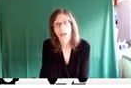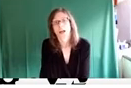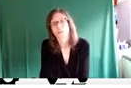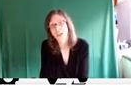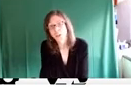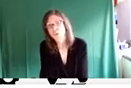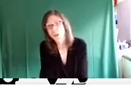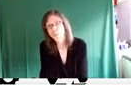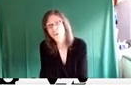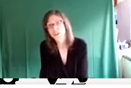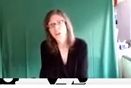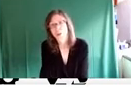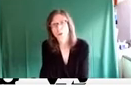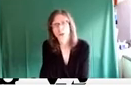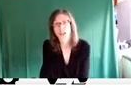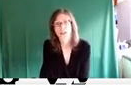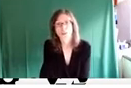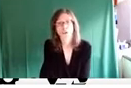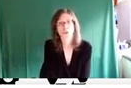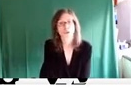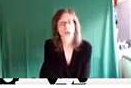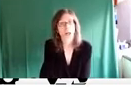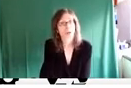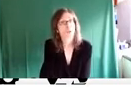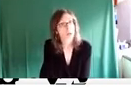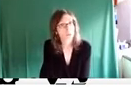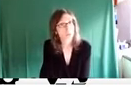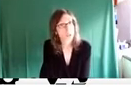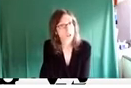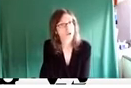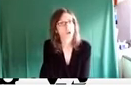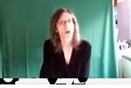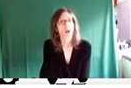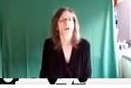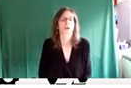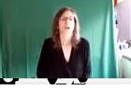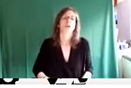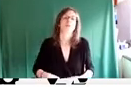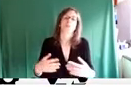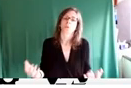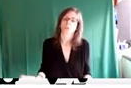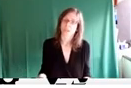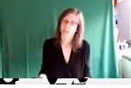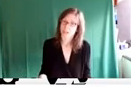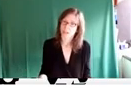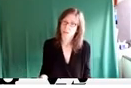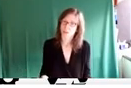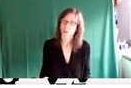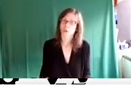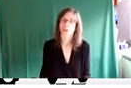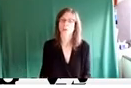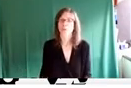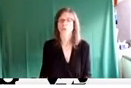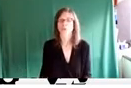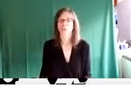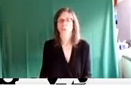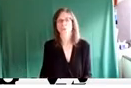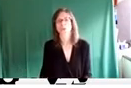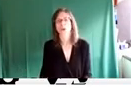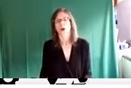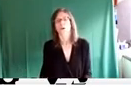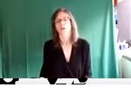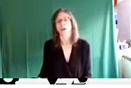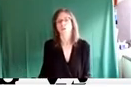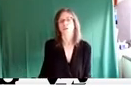Pourquoi? Bien, de plus en plus d'éditeurs et d'organismes le suggèrent ou même l'obligent. La communauté scientifique le demande de plus en